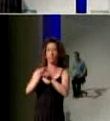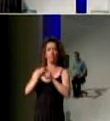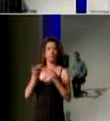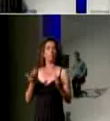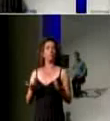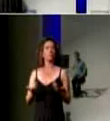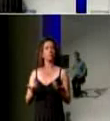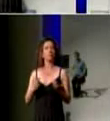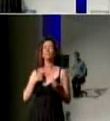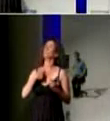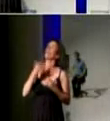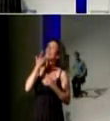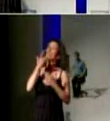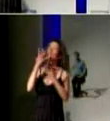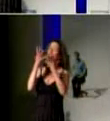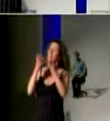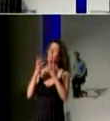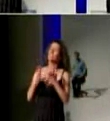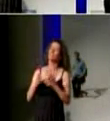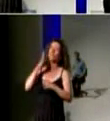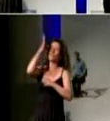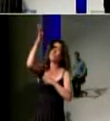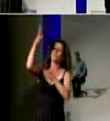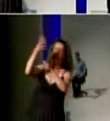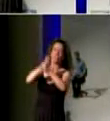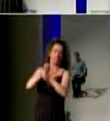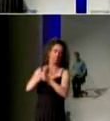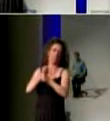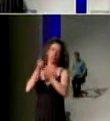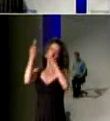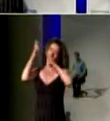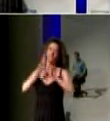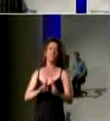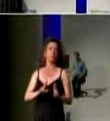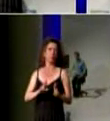hauteur des ambitions que chaque personne peut avoir.